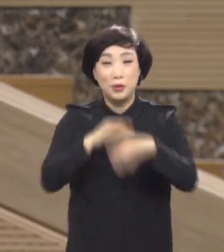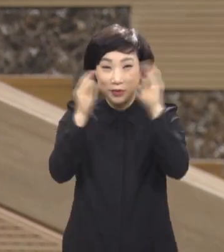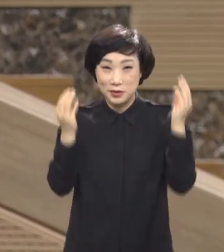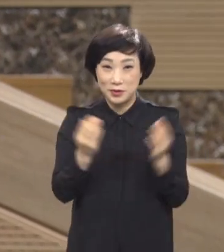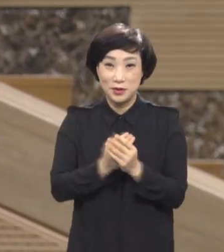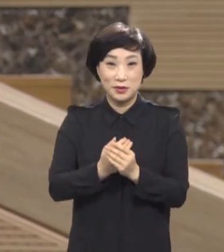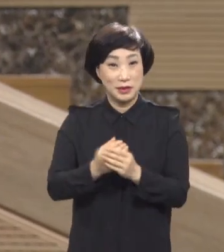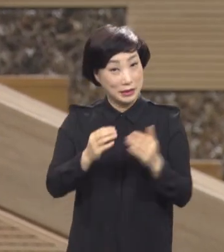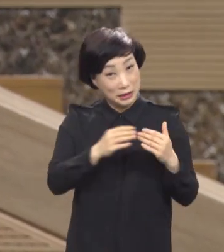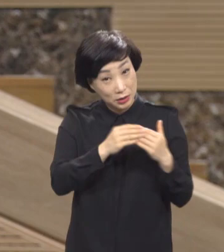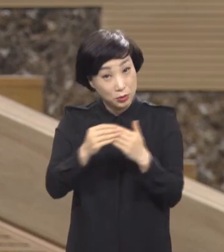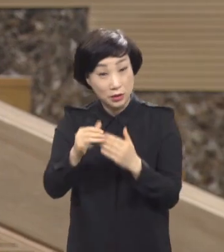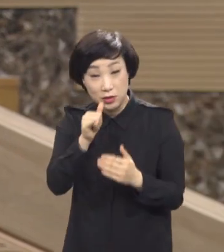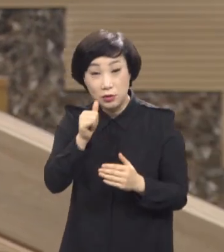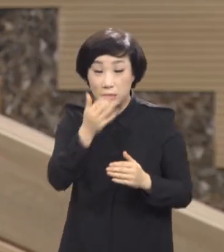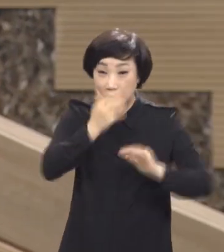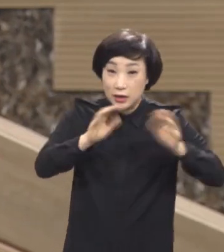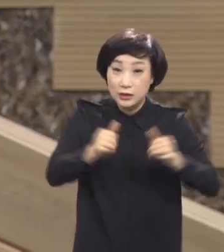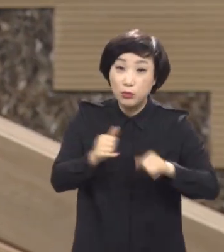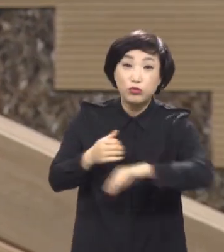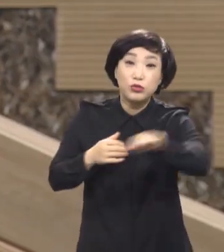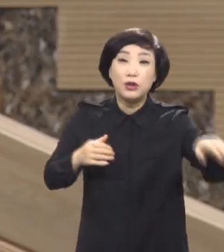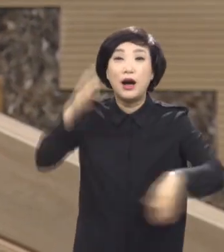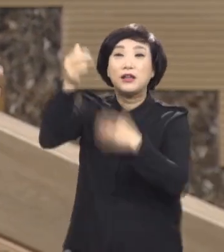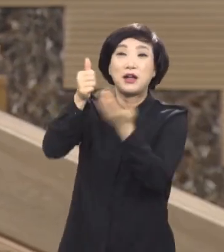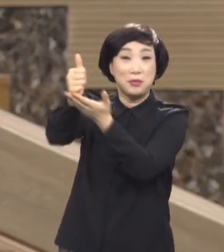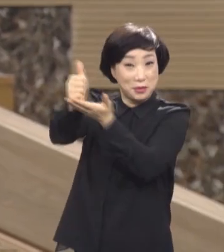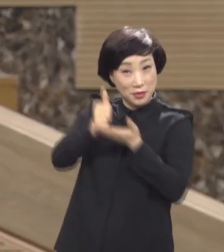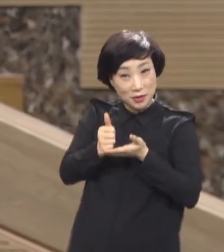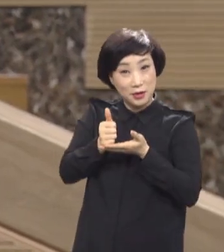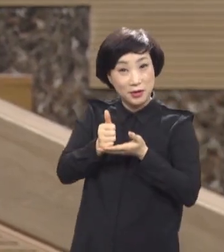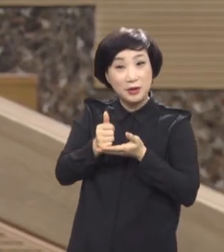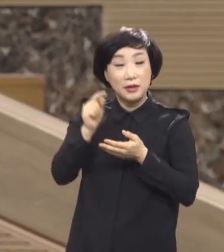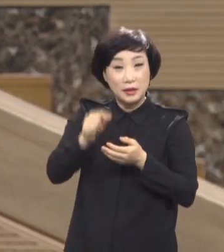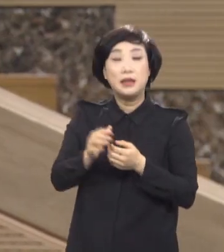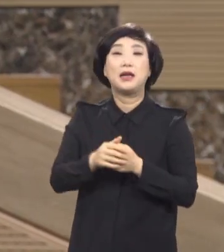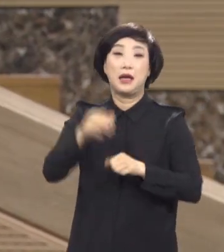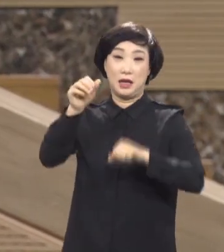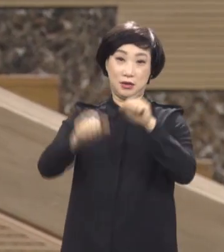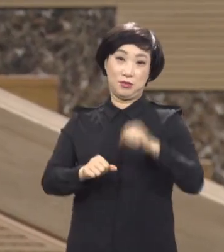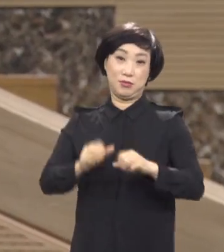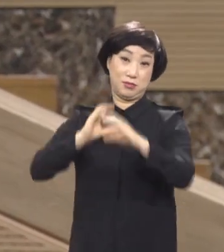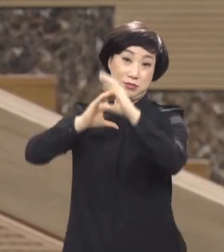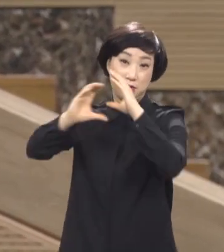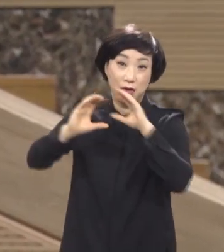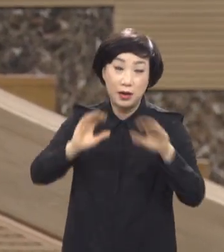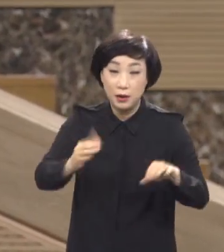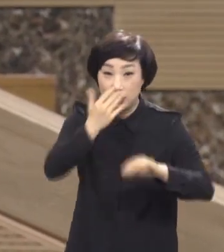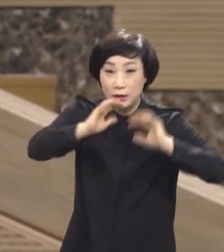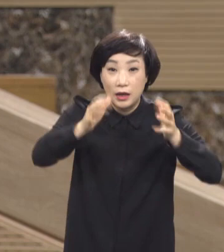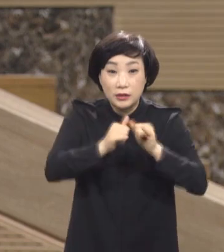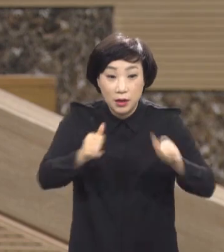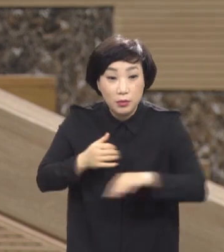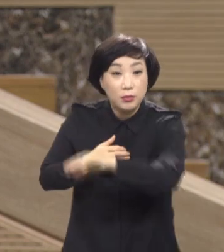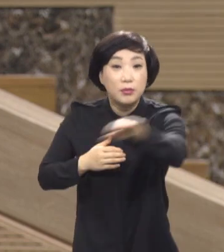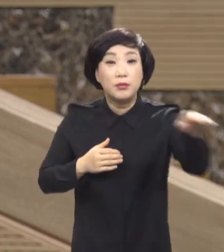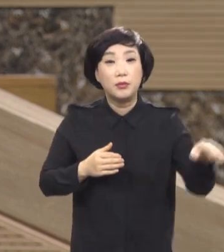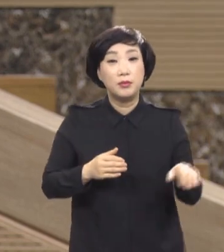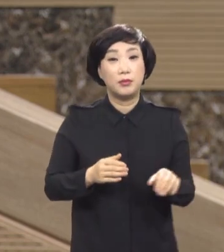이스라엘은 하나님을 독점하는 그런 행위가 이스라엘 민족에게